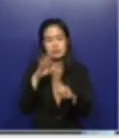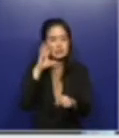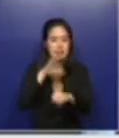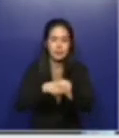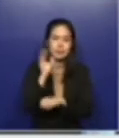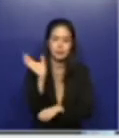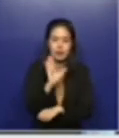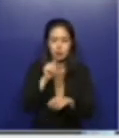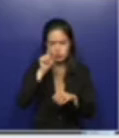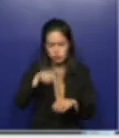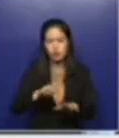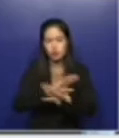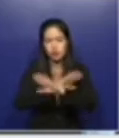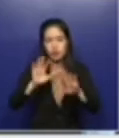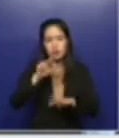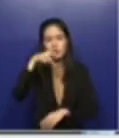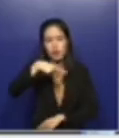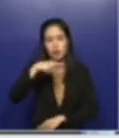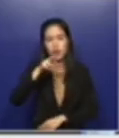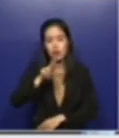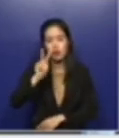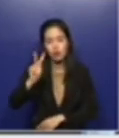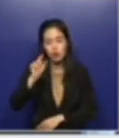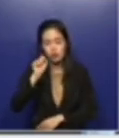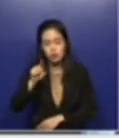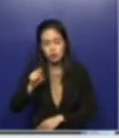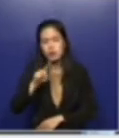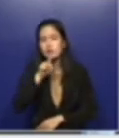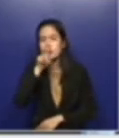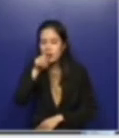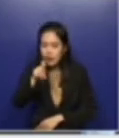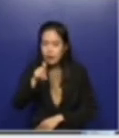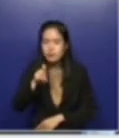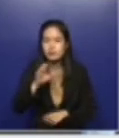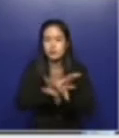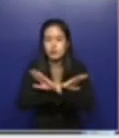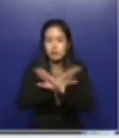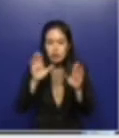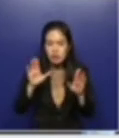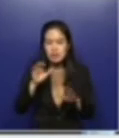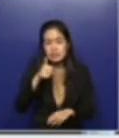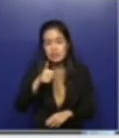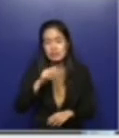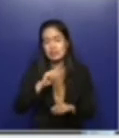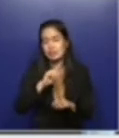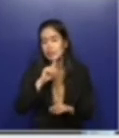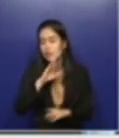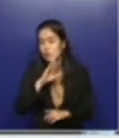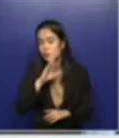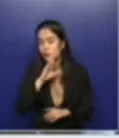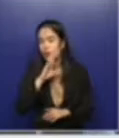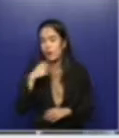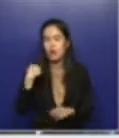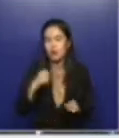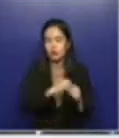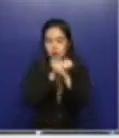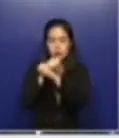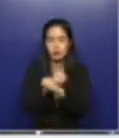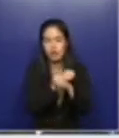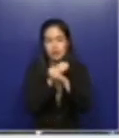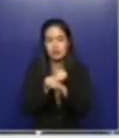ต้องยกเลิกครับท่านครับท่านคงไว้ทำไมอ่ะคงไว้สร้างปัญหาควบคุมโรคก็ไม่ได้